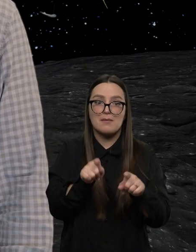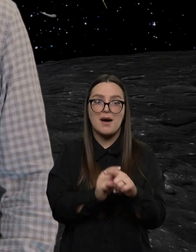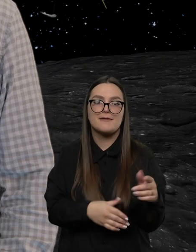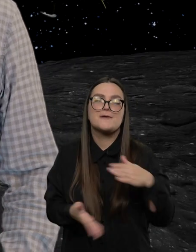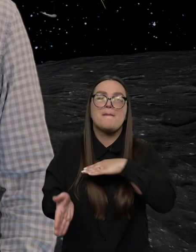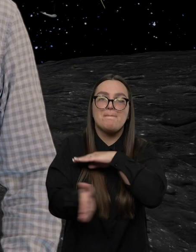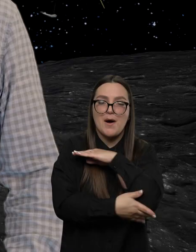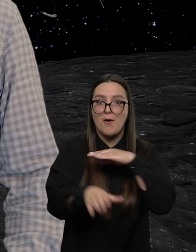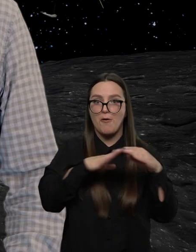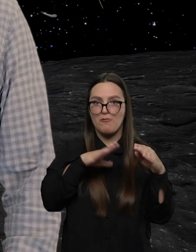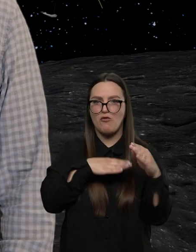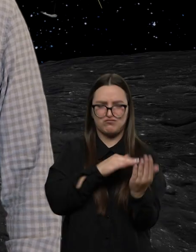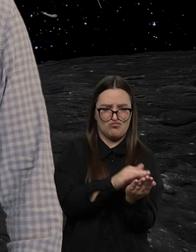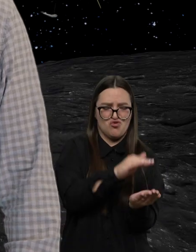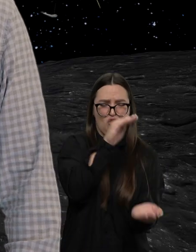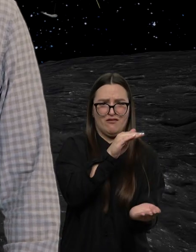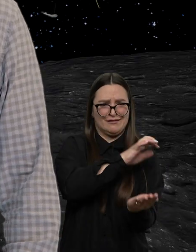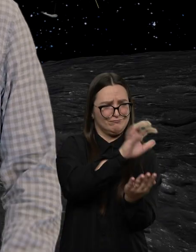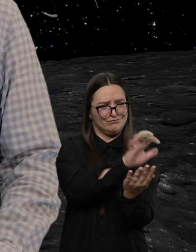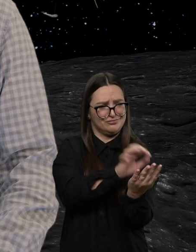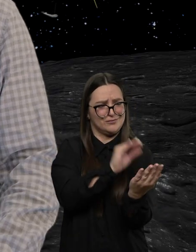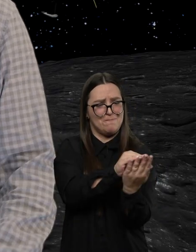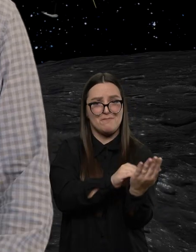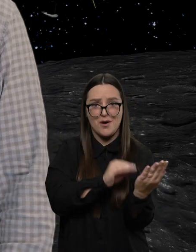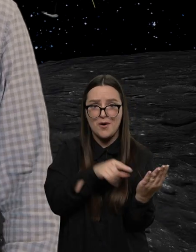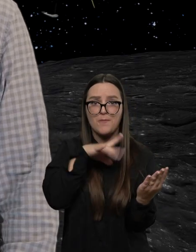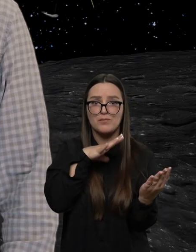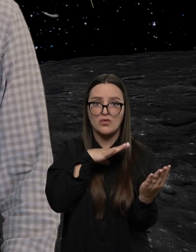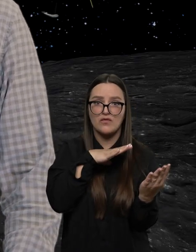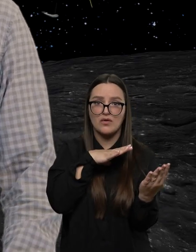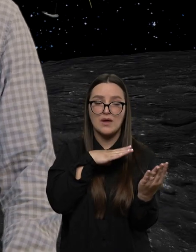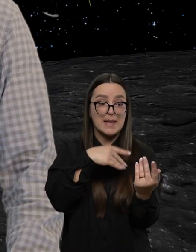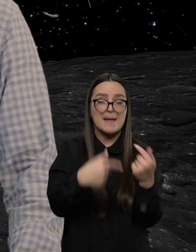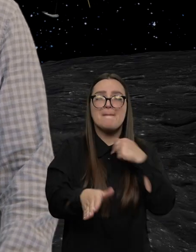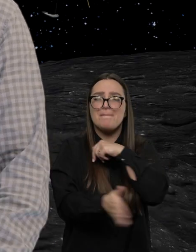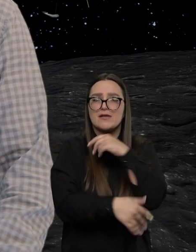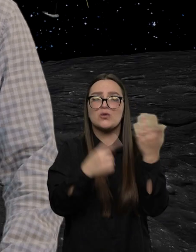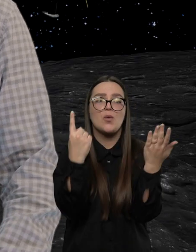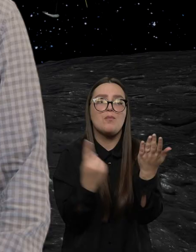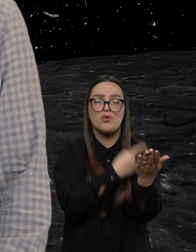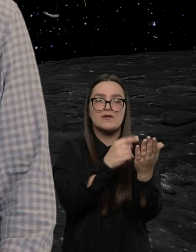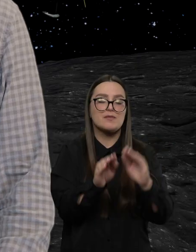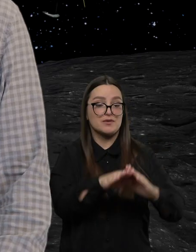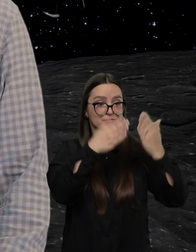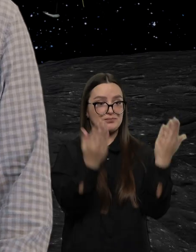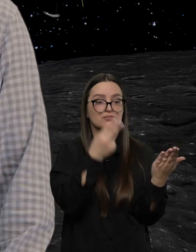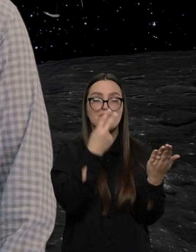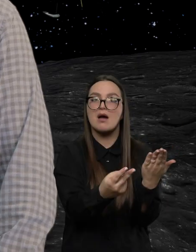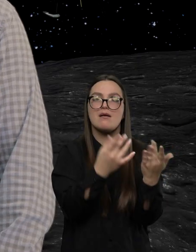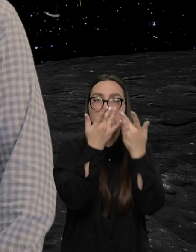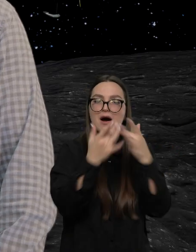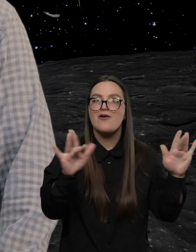parašiau tokį storą raportą, kuris beveik paskutinis puslapis tenais parodo, reiškia, kaip